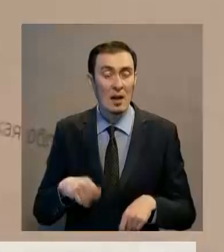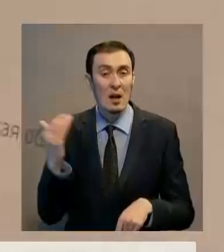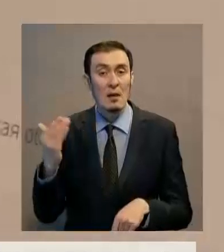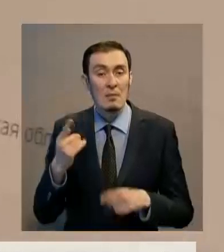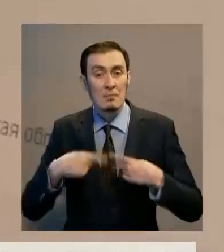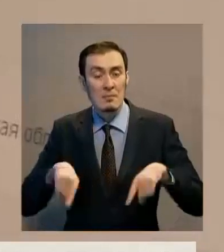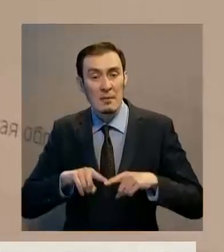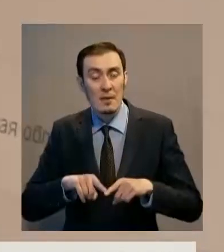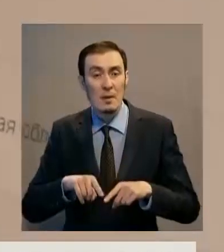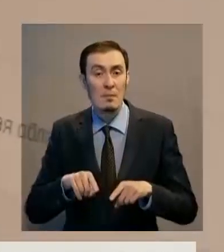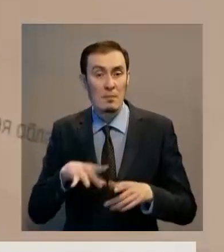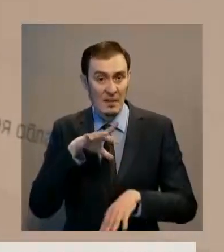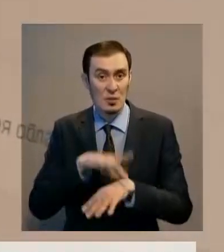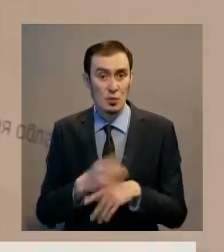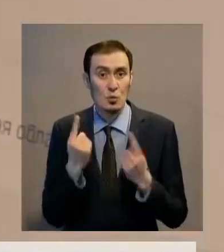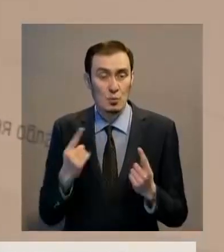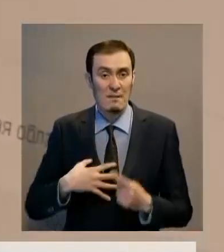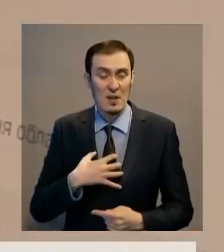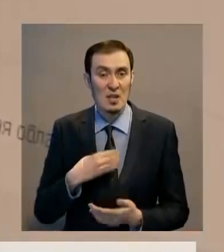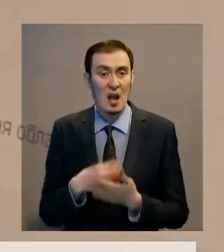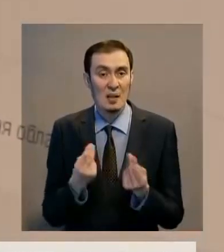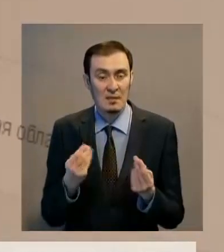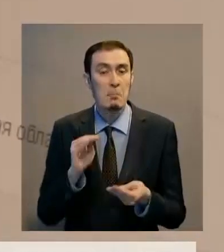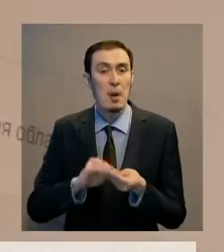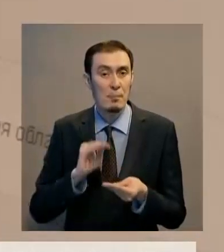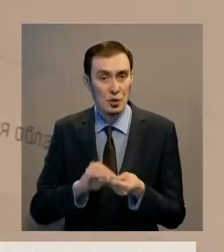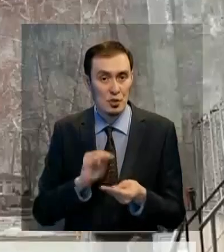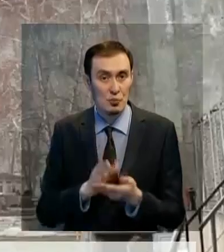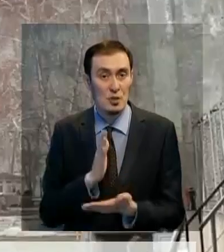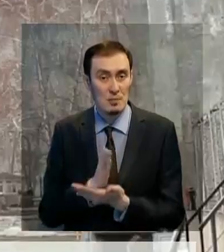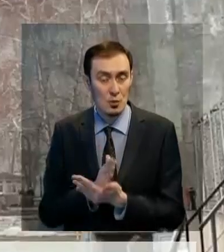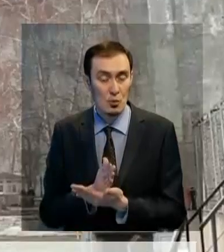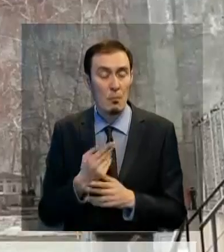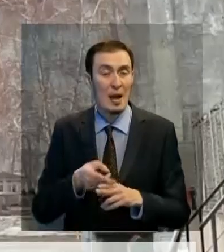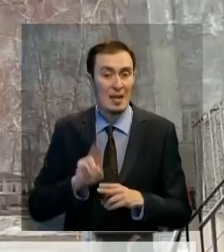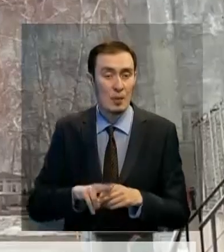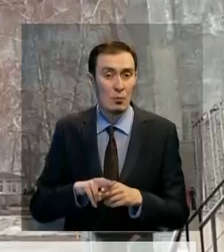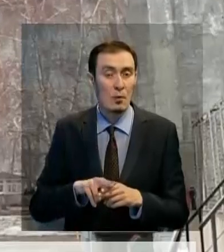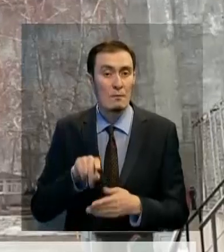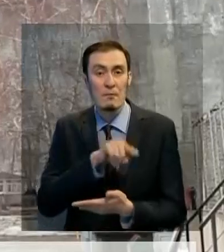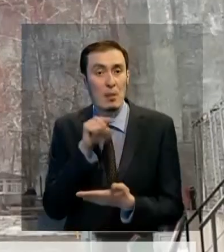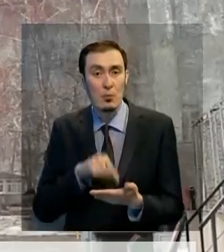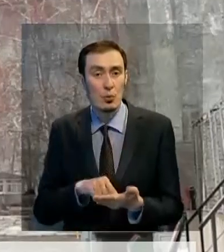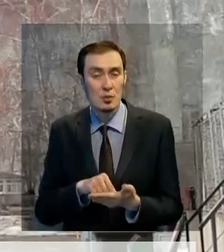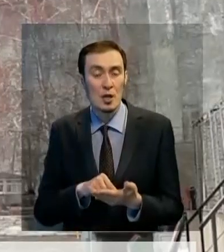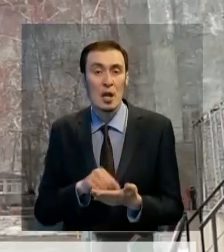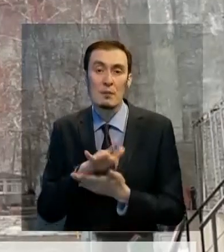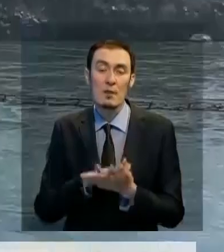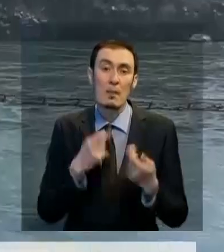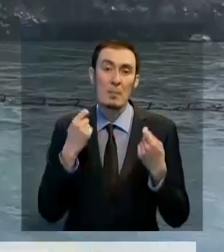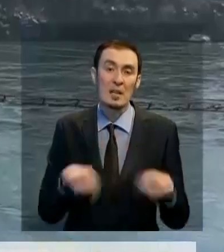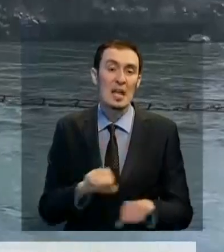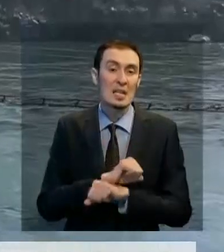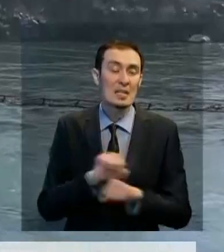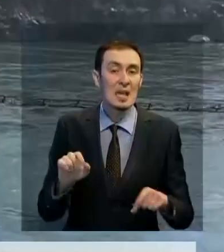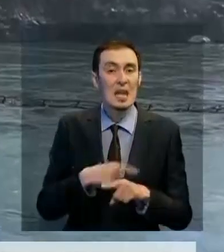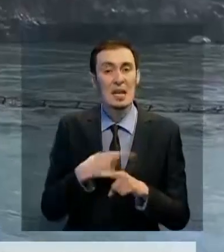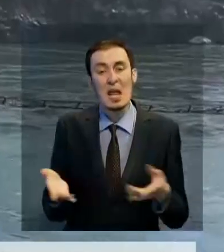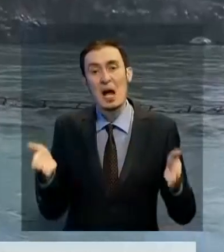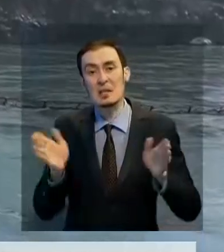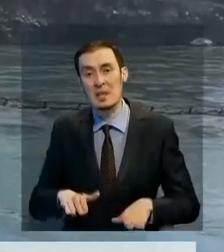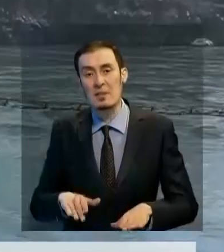ведомственные Минэнерго, по сути, стратегические активы все еще фигурируют. Поэтому знаки препинания в предложении «продать нельзя, оставить»